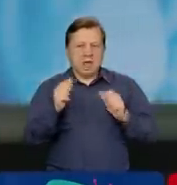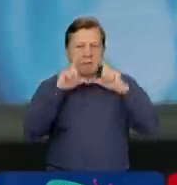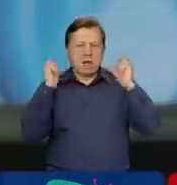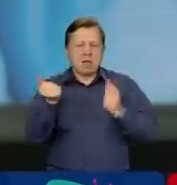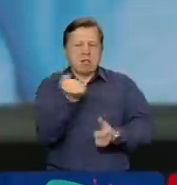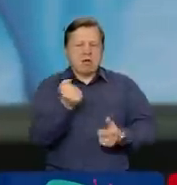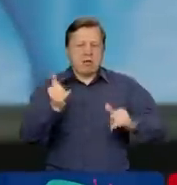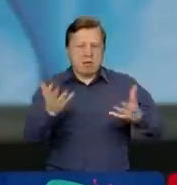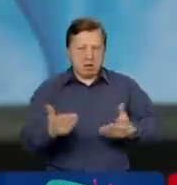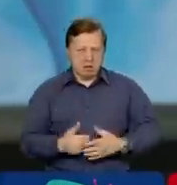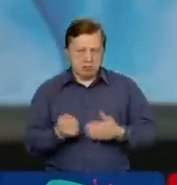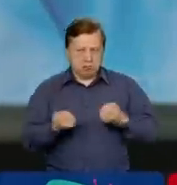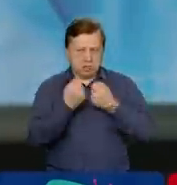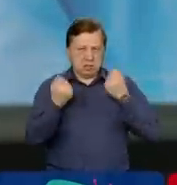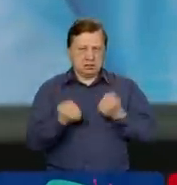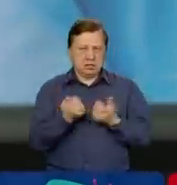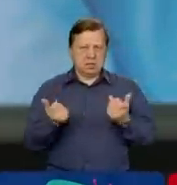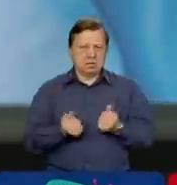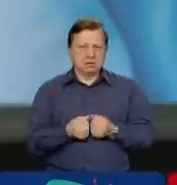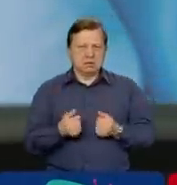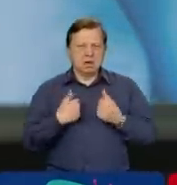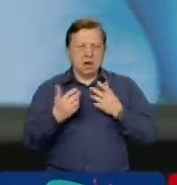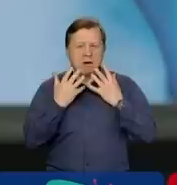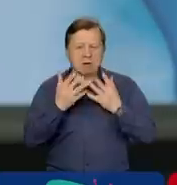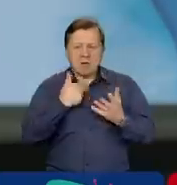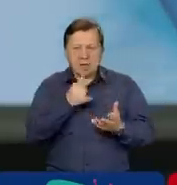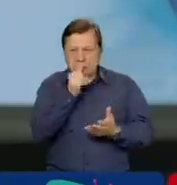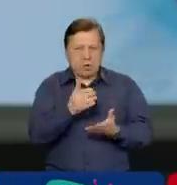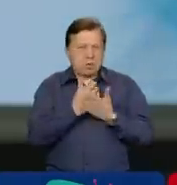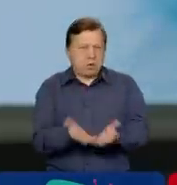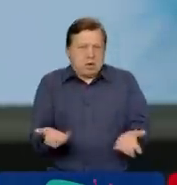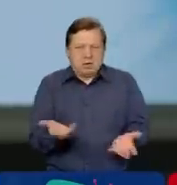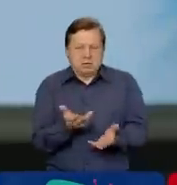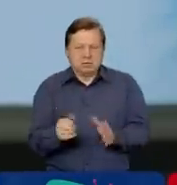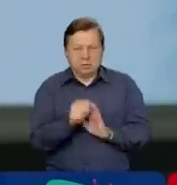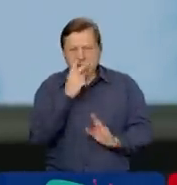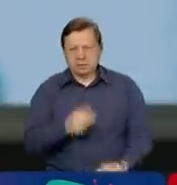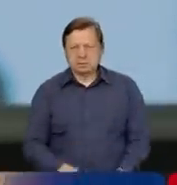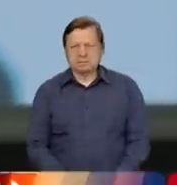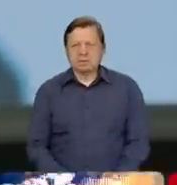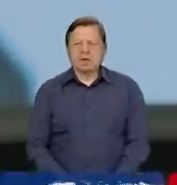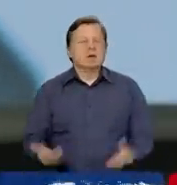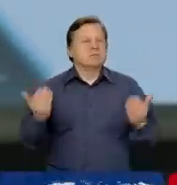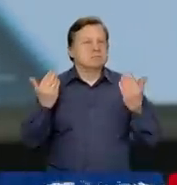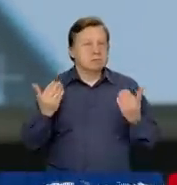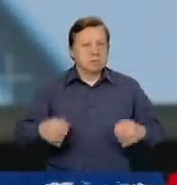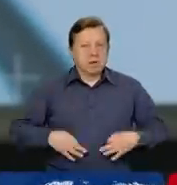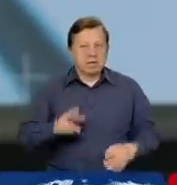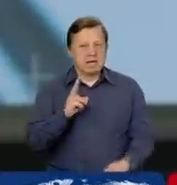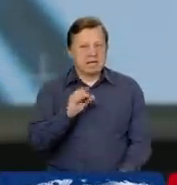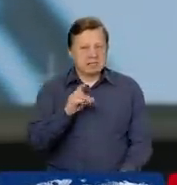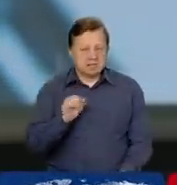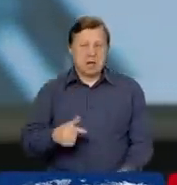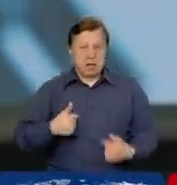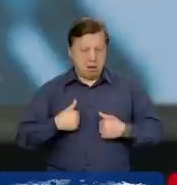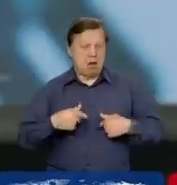maseczkę. Bo po prostu nie umiem sobie tego poradzić. Do widzenia, dziękuję. Kłaniam się pani Krystyno, też jestem okularnikiem